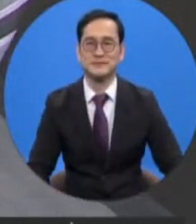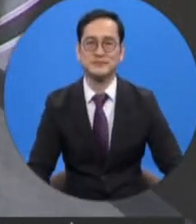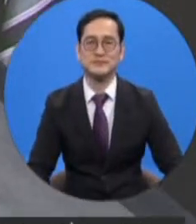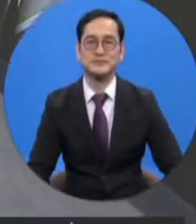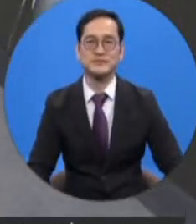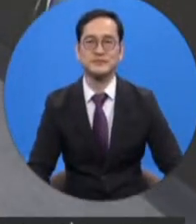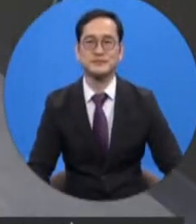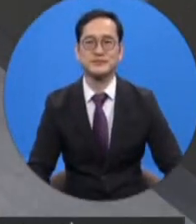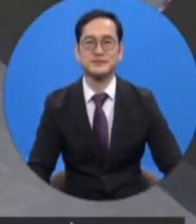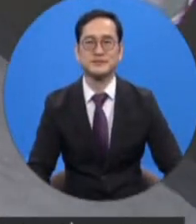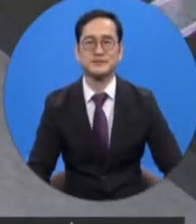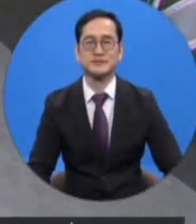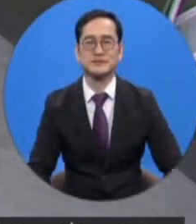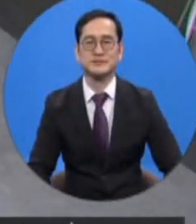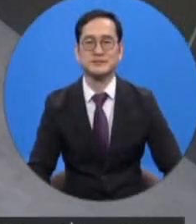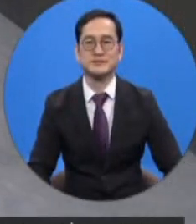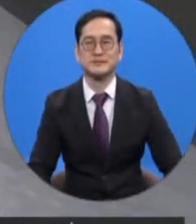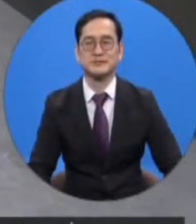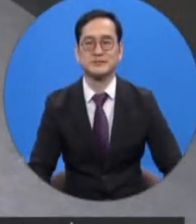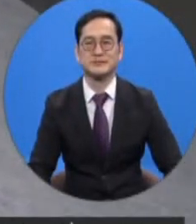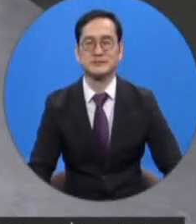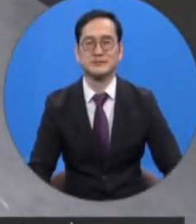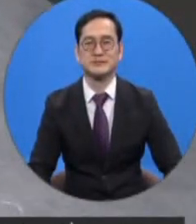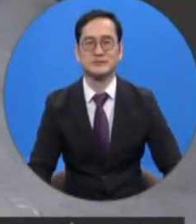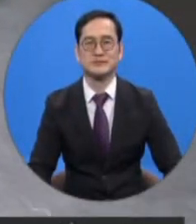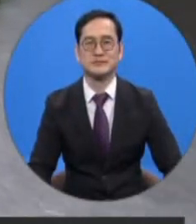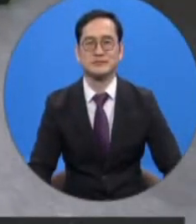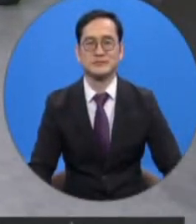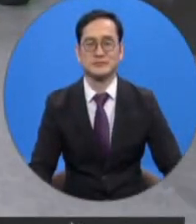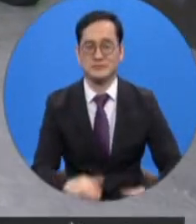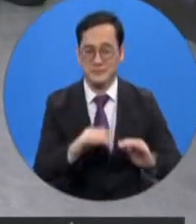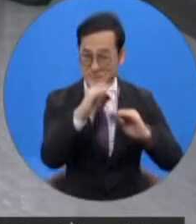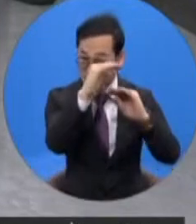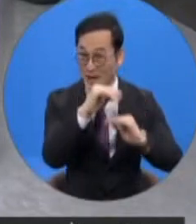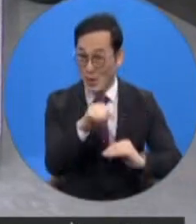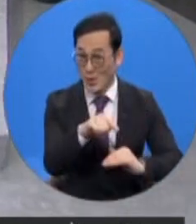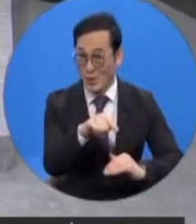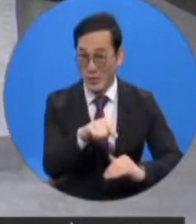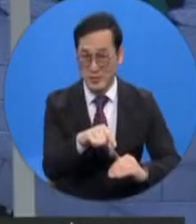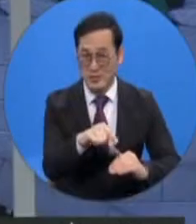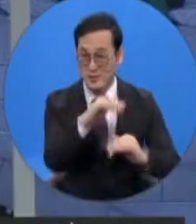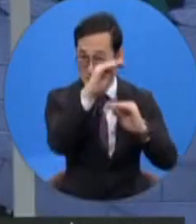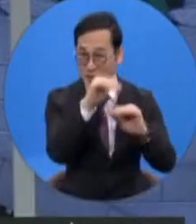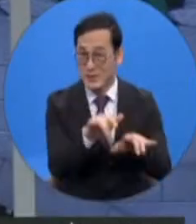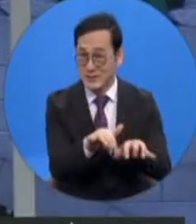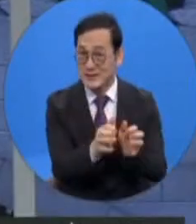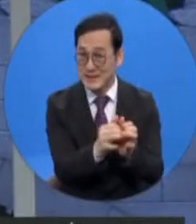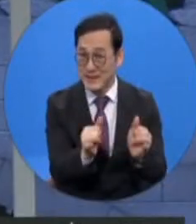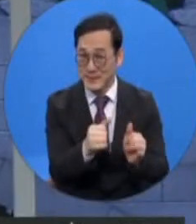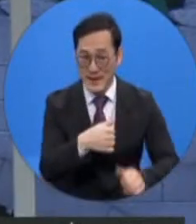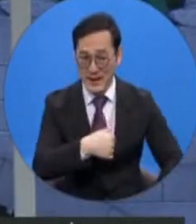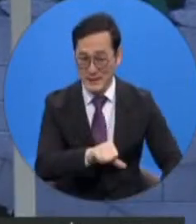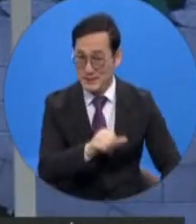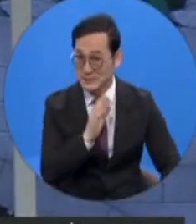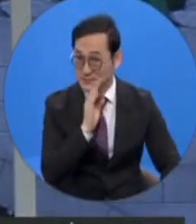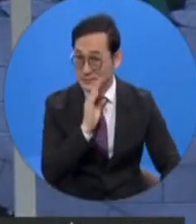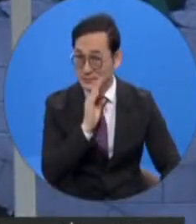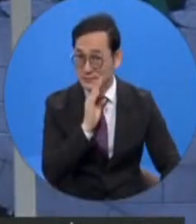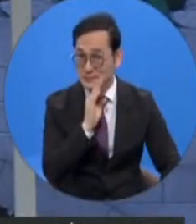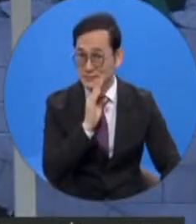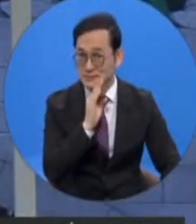이 글을 올린 사람이 일단 이재명 후보의 아들이 맞는지부터, 즉 분당의 한 마사지 업소에 대한